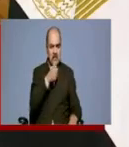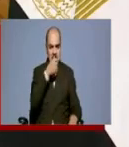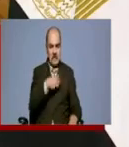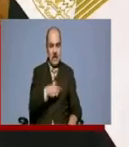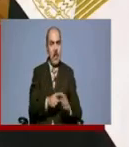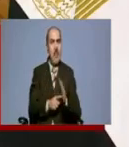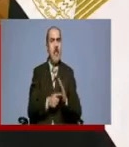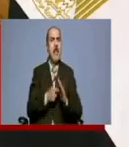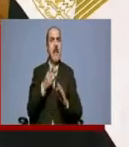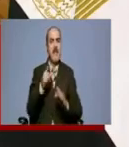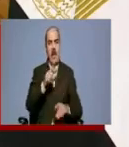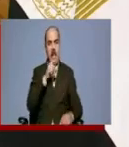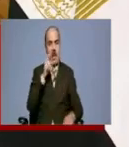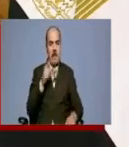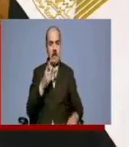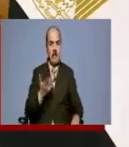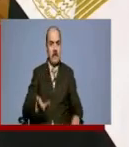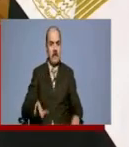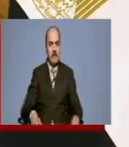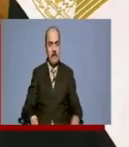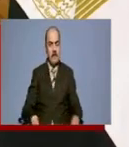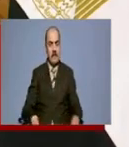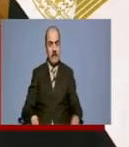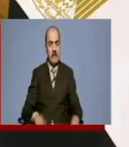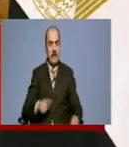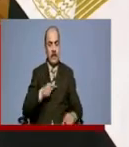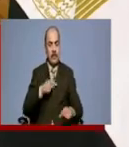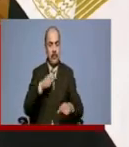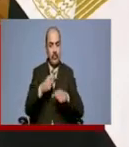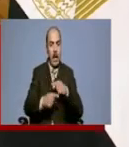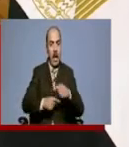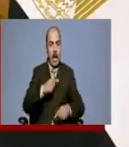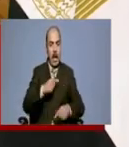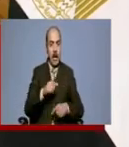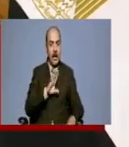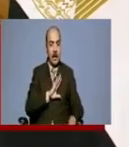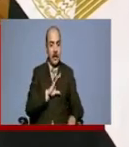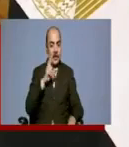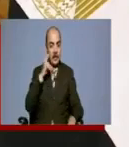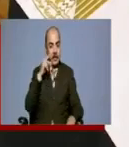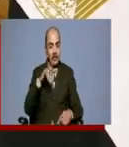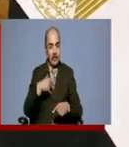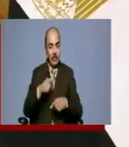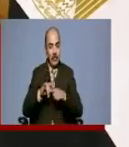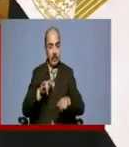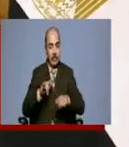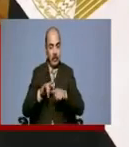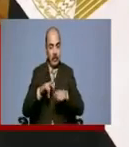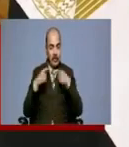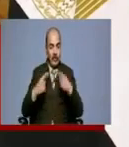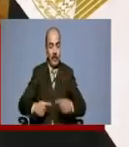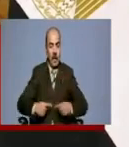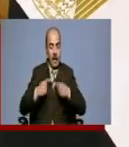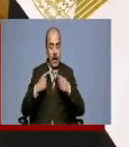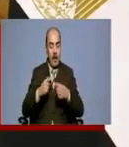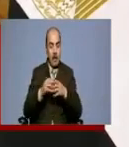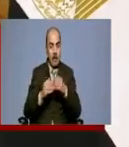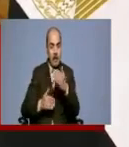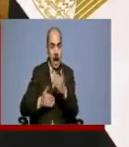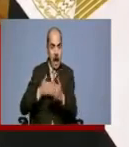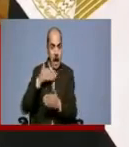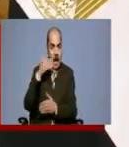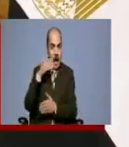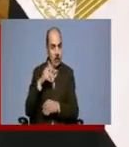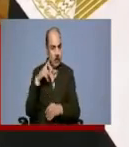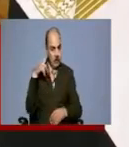مواجهه نفسها مواجهه هذه الحقيقه فالمتحف باسمها لا يكفون عن السرسره عن حقوق الانسان